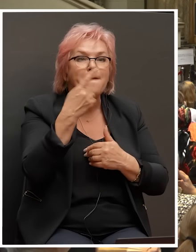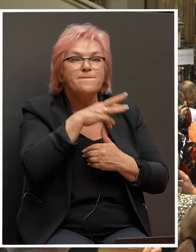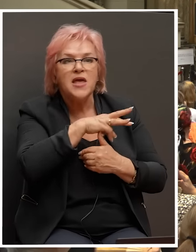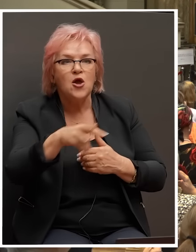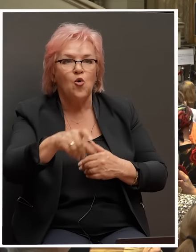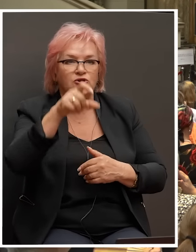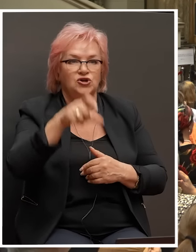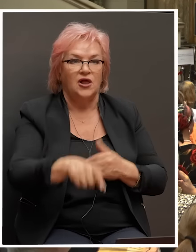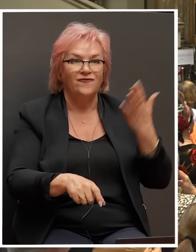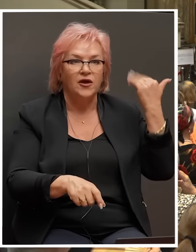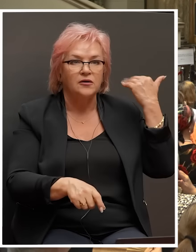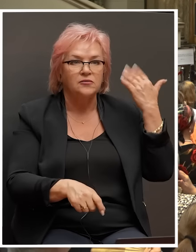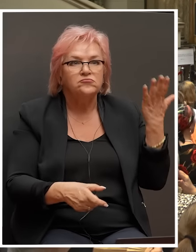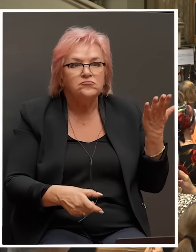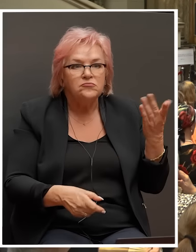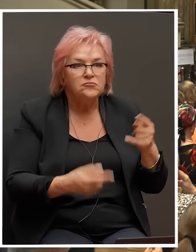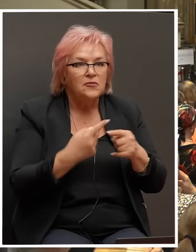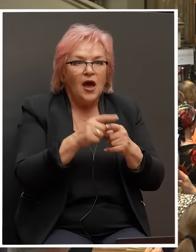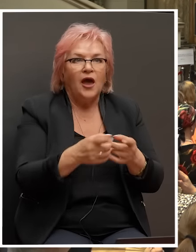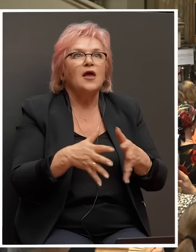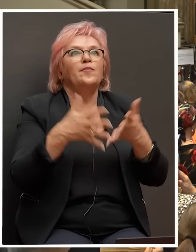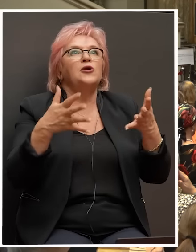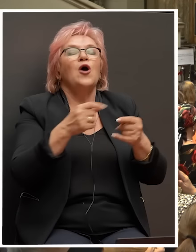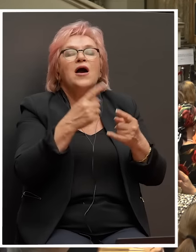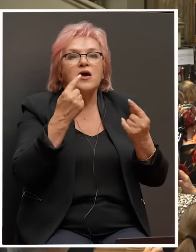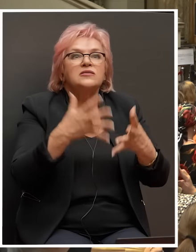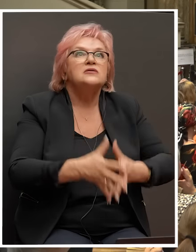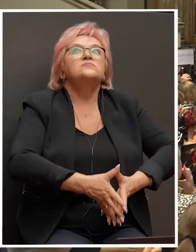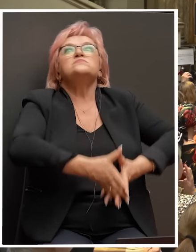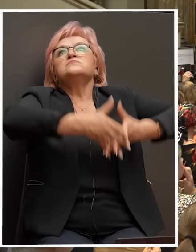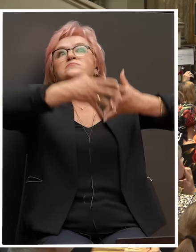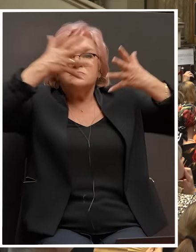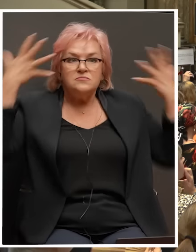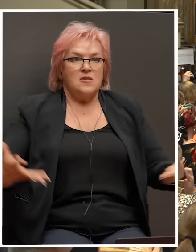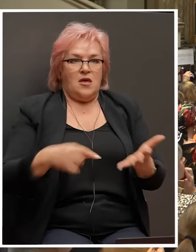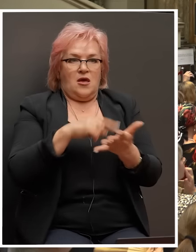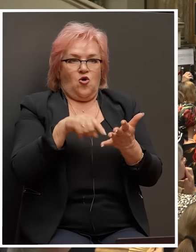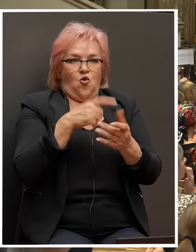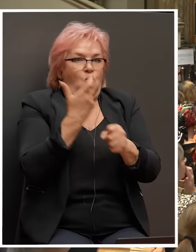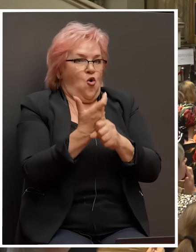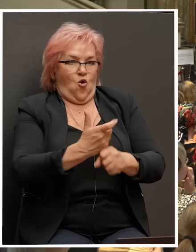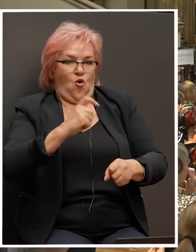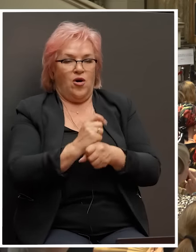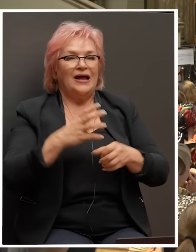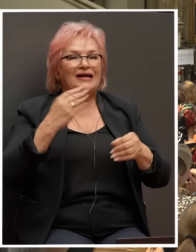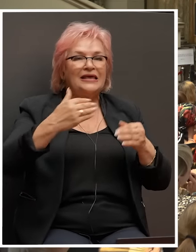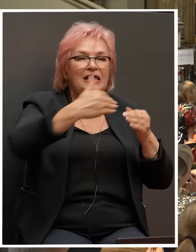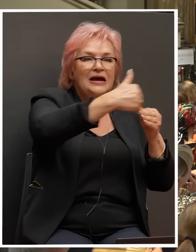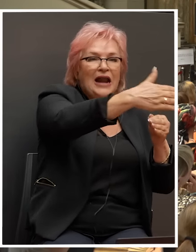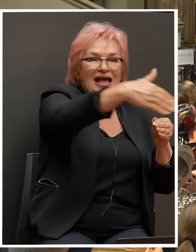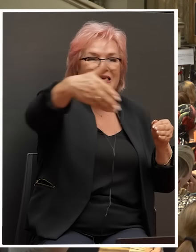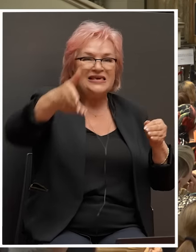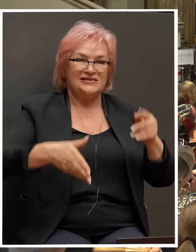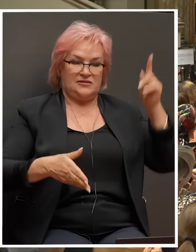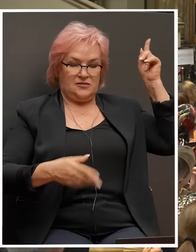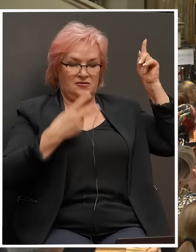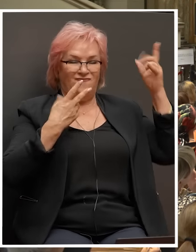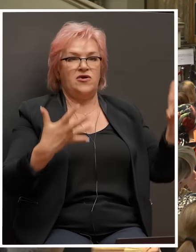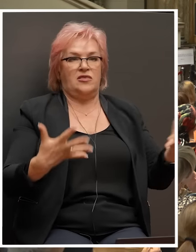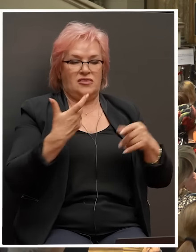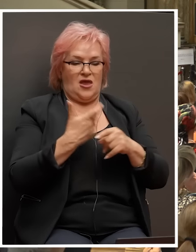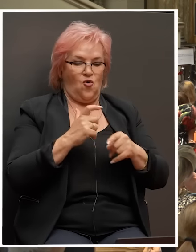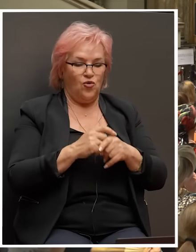период его расцвета. Это не просто большой город, это гигантский мегаполис. А границы города на этой карте очень хорошо